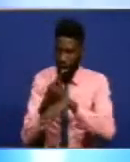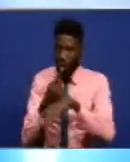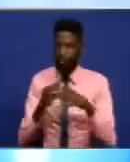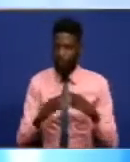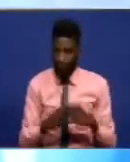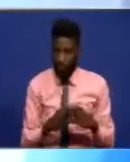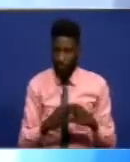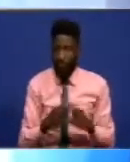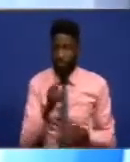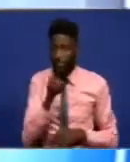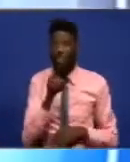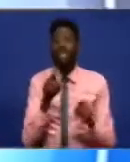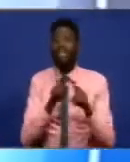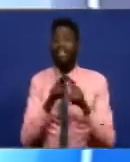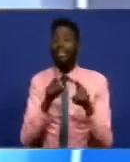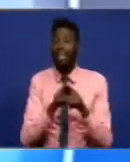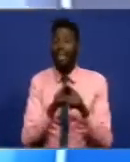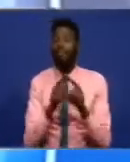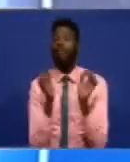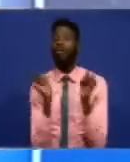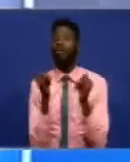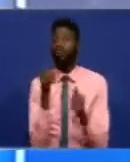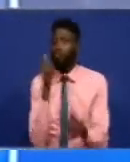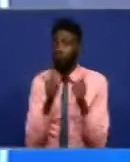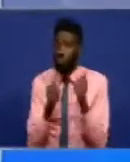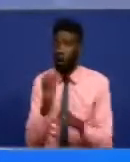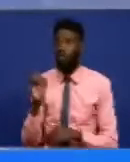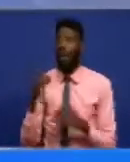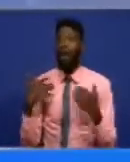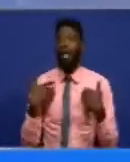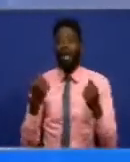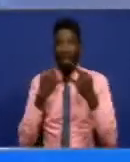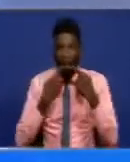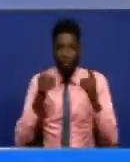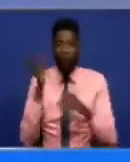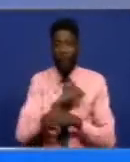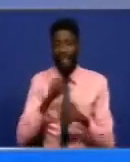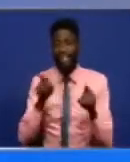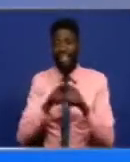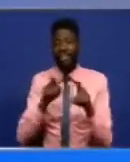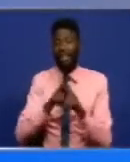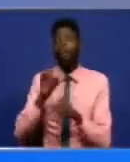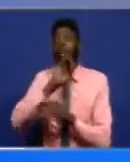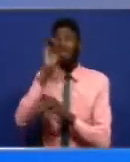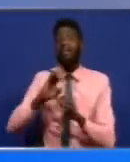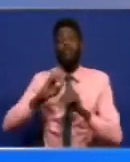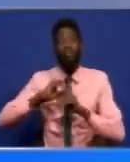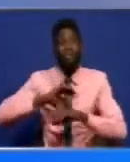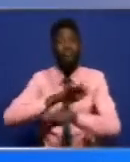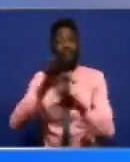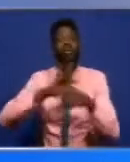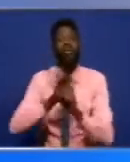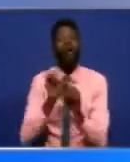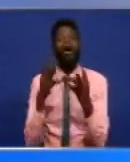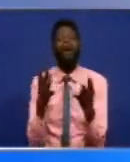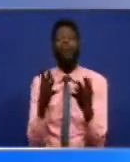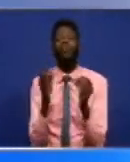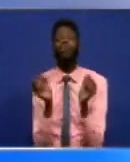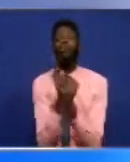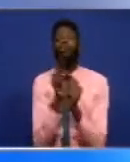zilizopita, ambazo ni miongoni katika zile taarifa ambayo imetolewa, huku asilimia ya maambukizi ikiwa asilimia 12.8,